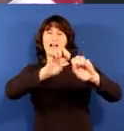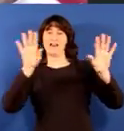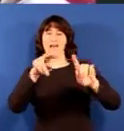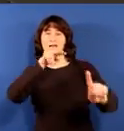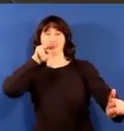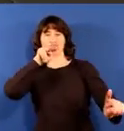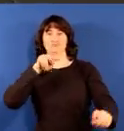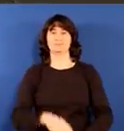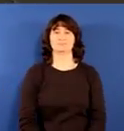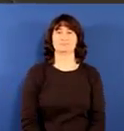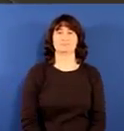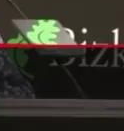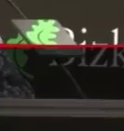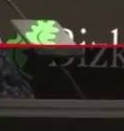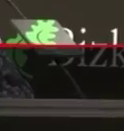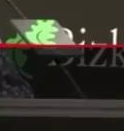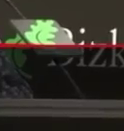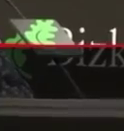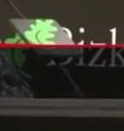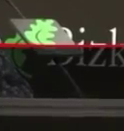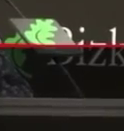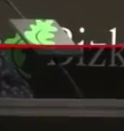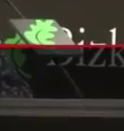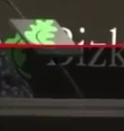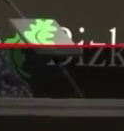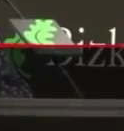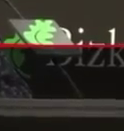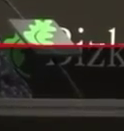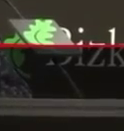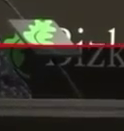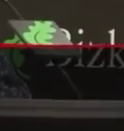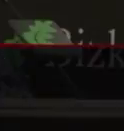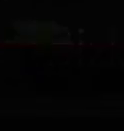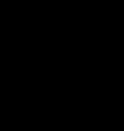frontoia erreferentziazko pilotaleku bihurtu da pilotarientzat eta zaleentzat.